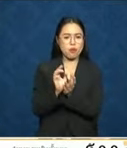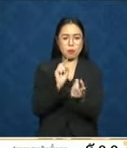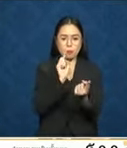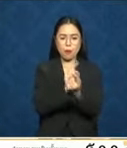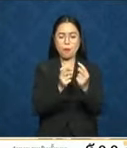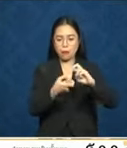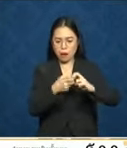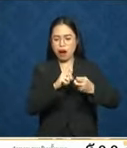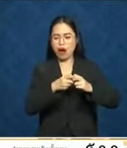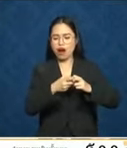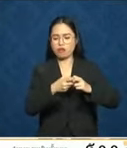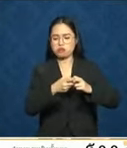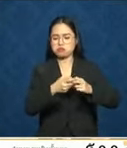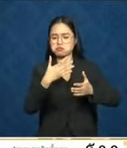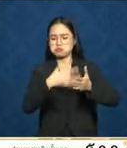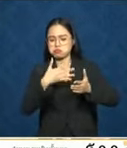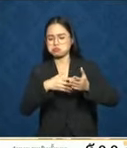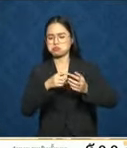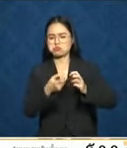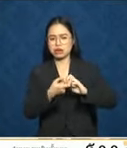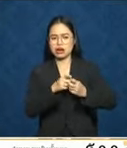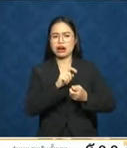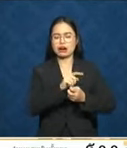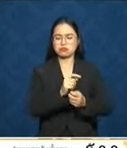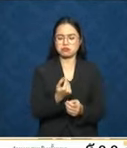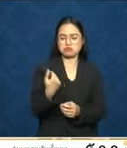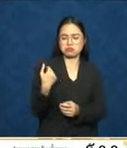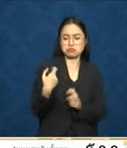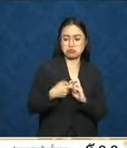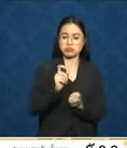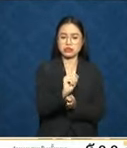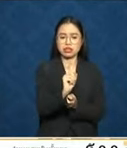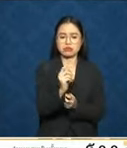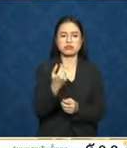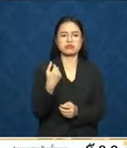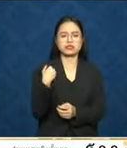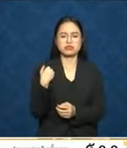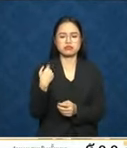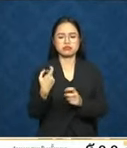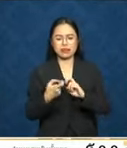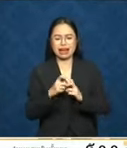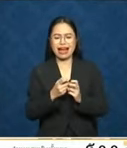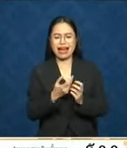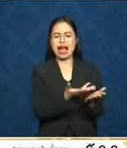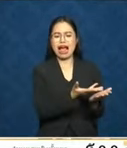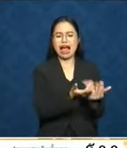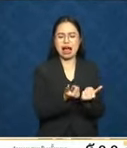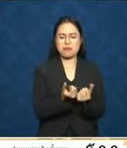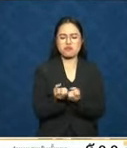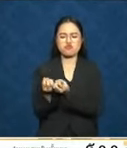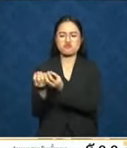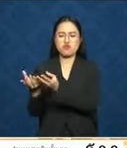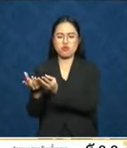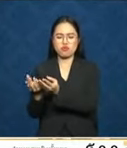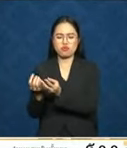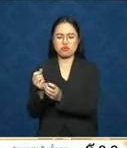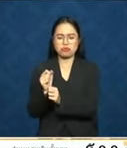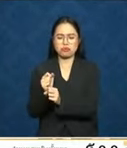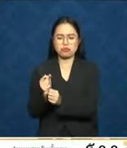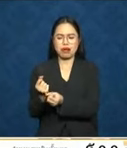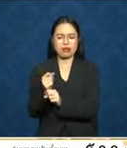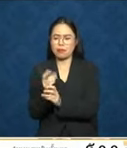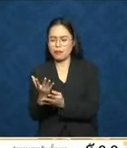าอุปสรรคในทางปฏิบัติมีทั้งเงื่อนไขในการแลกรับนะครับเงื่อนไขหลายประการนะครับขั้นตอน